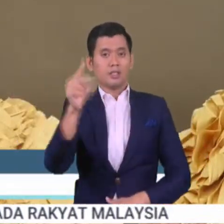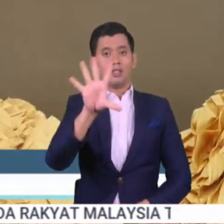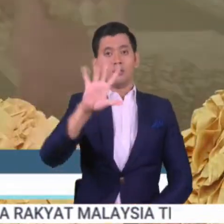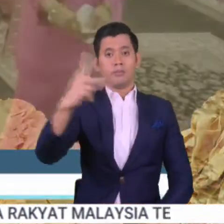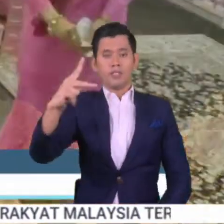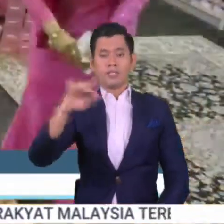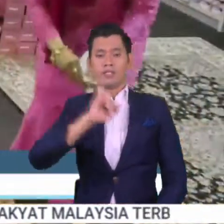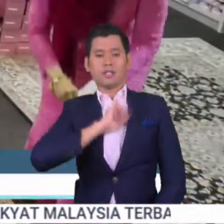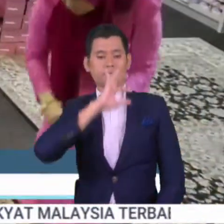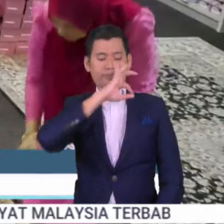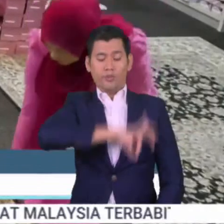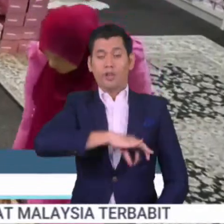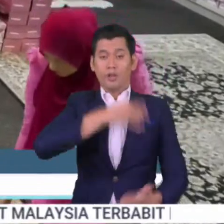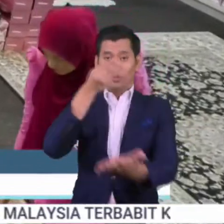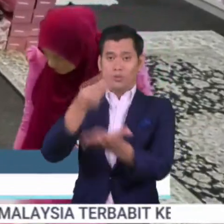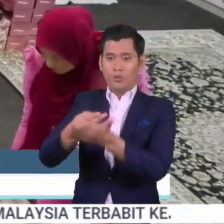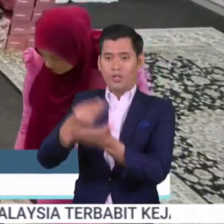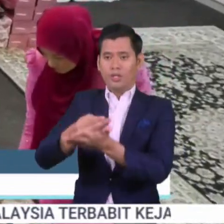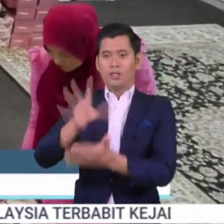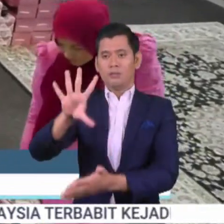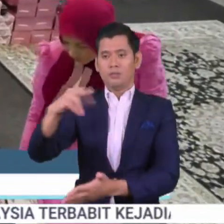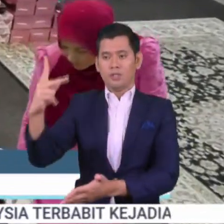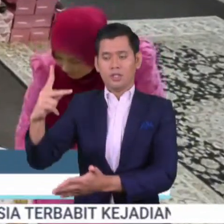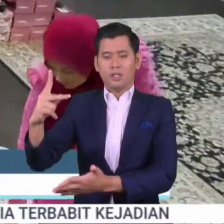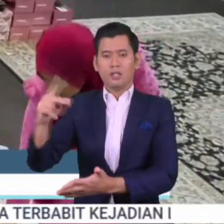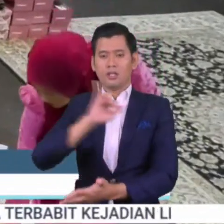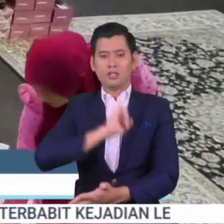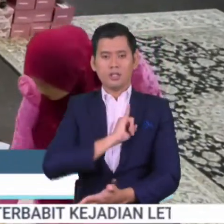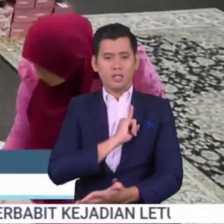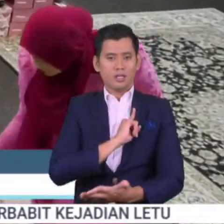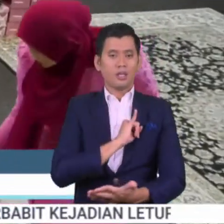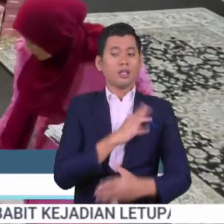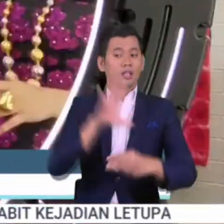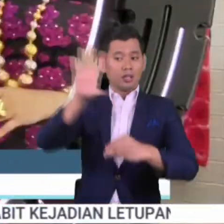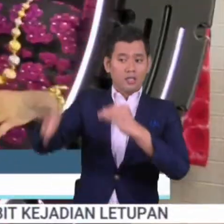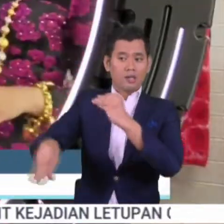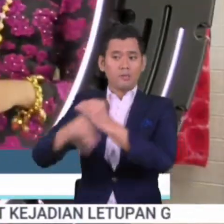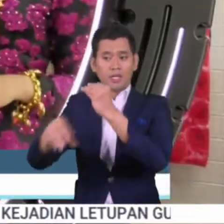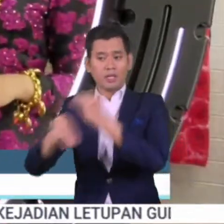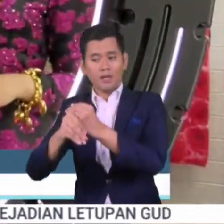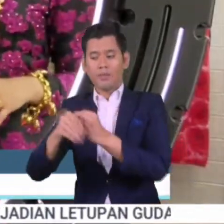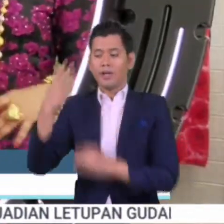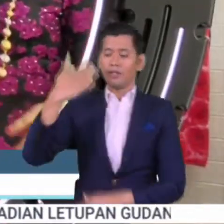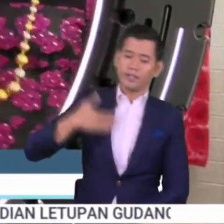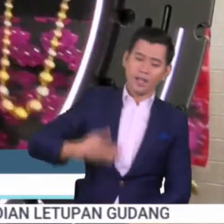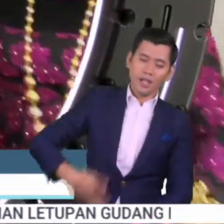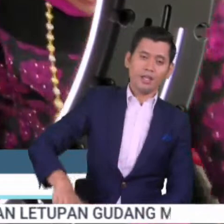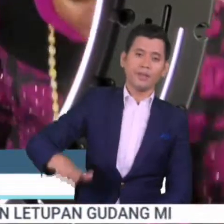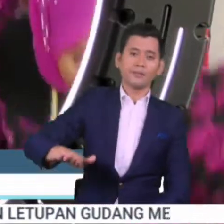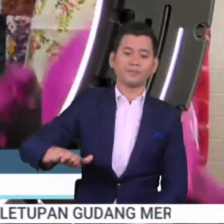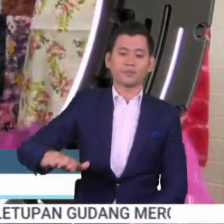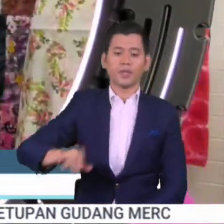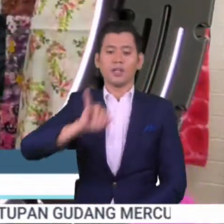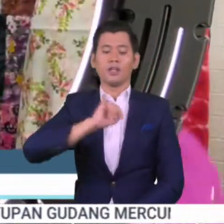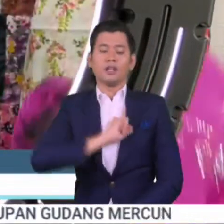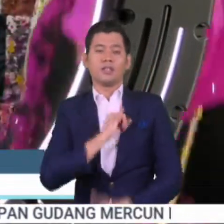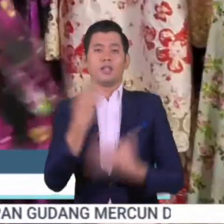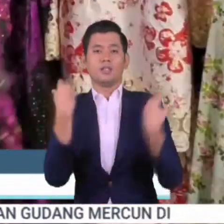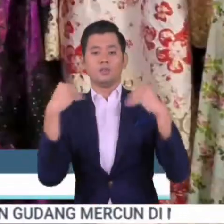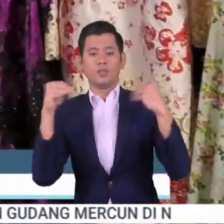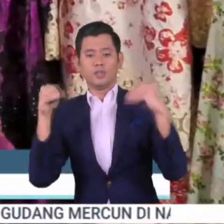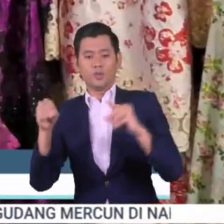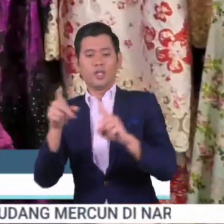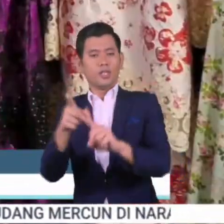RM5,000 tu saya manfaatkan duit tu, saya buat beli modal, saya bawa masuk kain, tambah stok saya, saya buat saya buat bisnes daripada